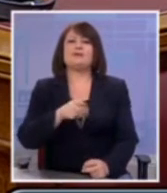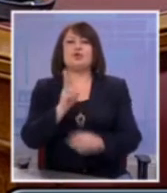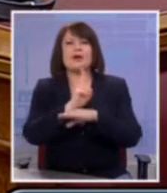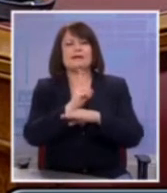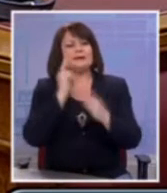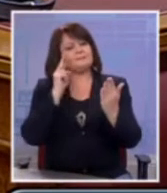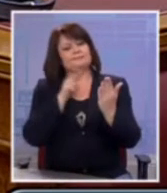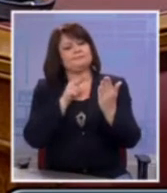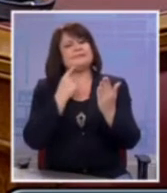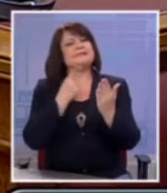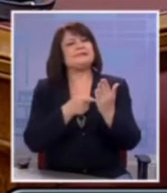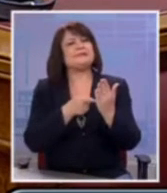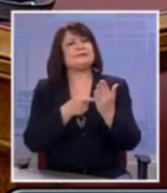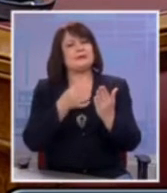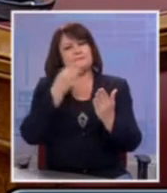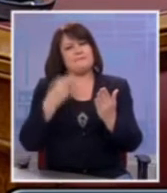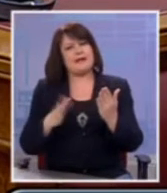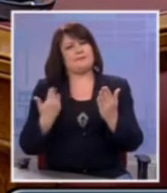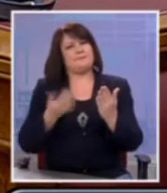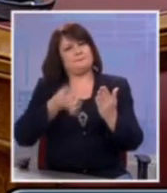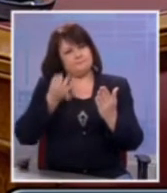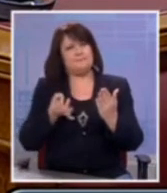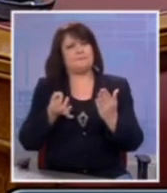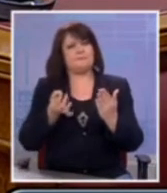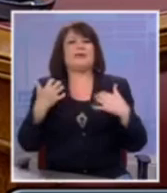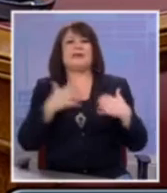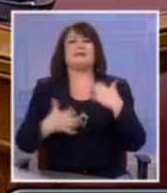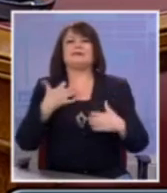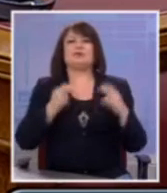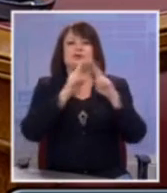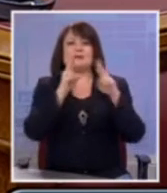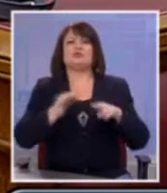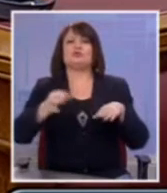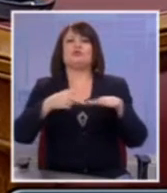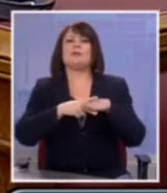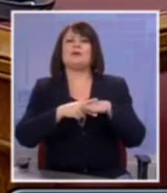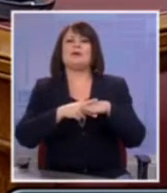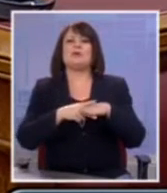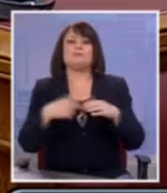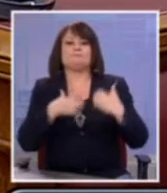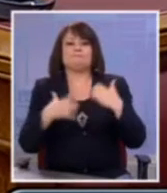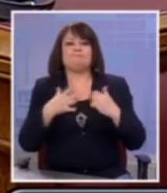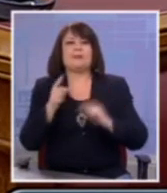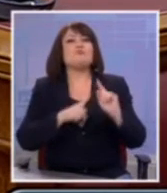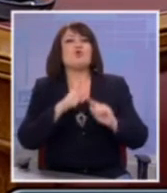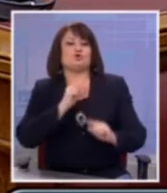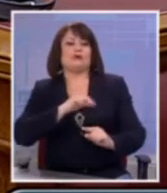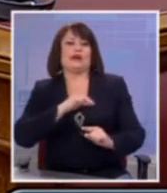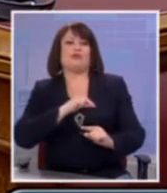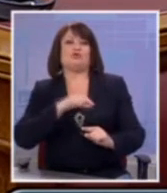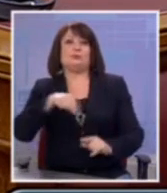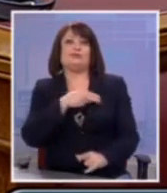προκύπτει αυτό που σας είπα προηγουμένως, που ανησυχούσε και το Ταμείο, ποιος δηλαδή θα κερδίσει από αυτή την